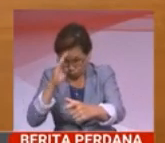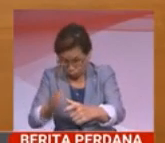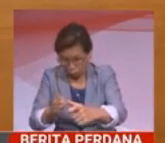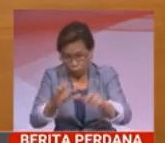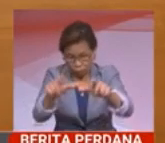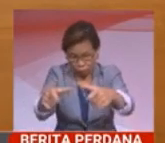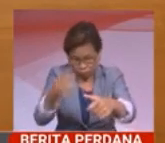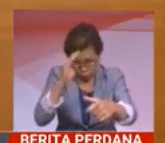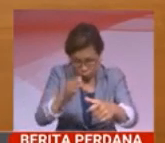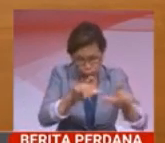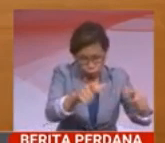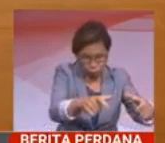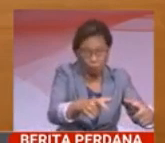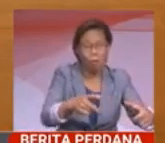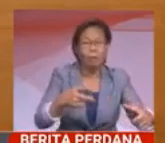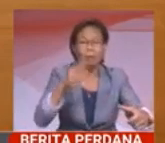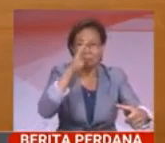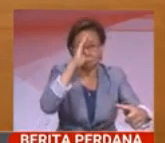laksanakan